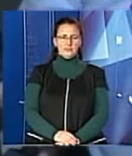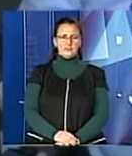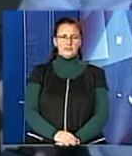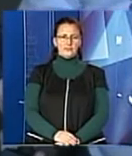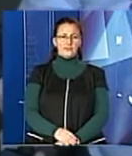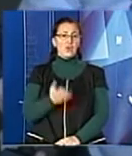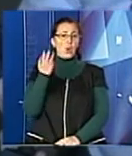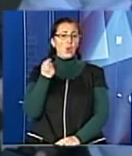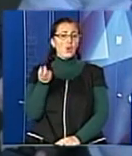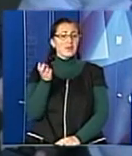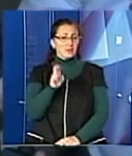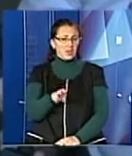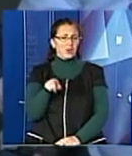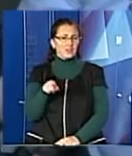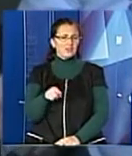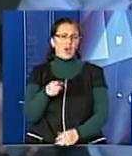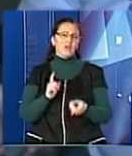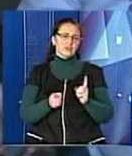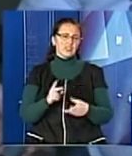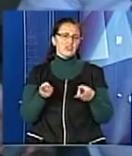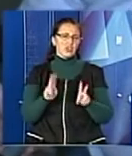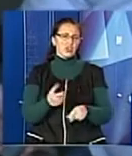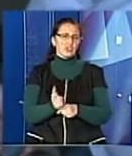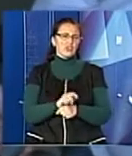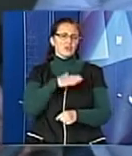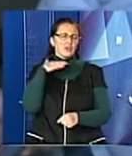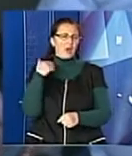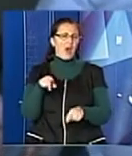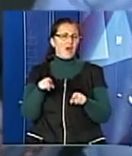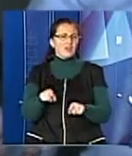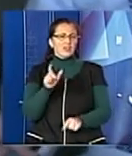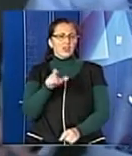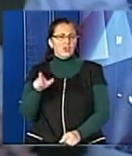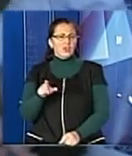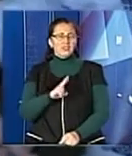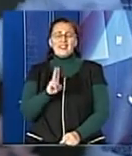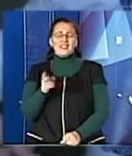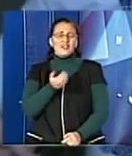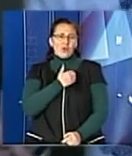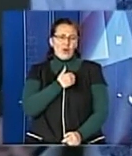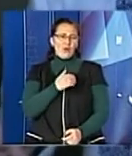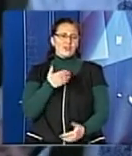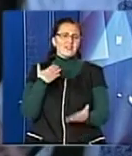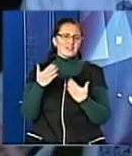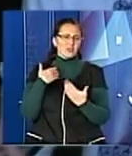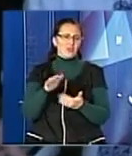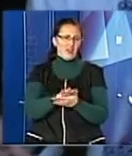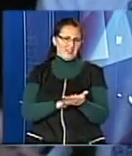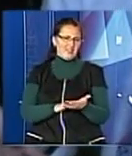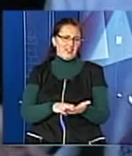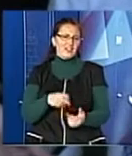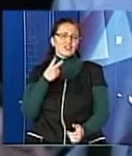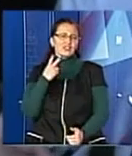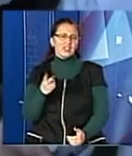Коли туди приходиш, там дійсно залишається дуже багато таких людей, з якими хочеться спілкуватися і надалі. Дивишся, як вони ростуть, яка в них динаміка, як наскільки